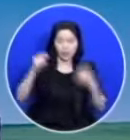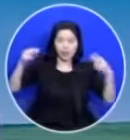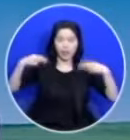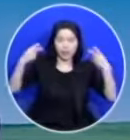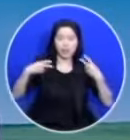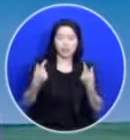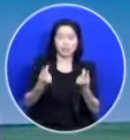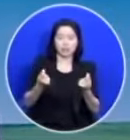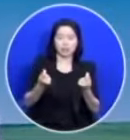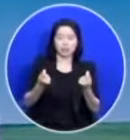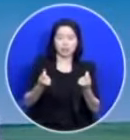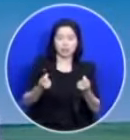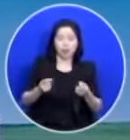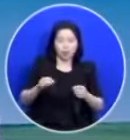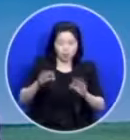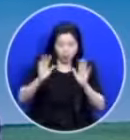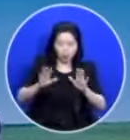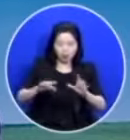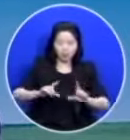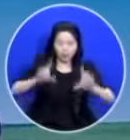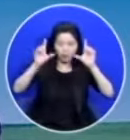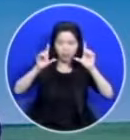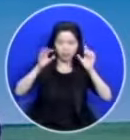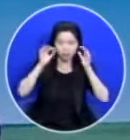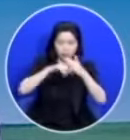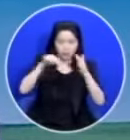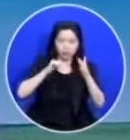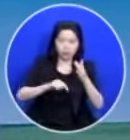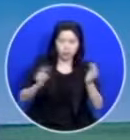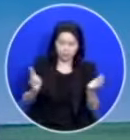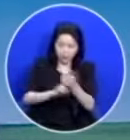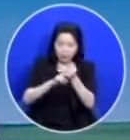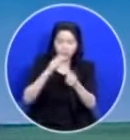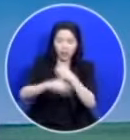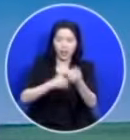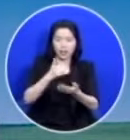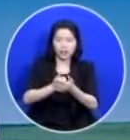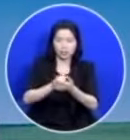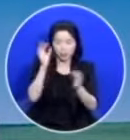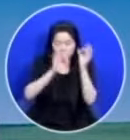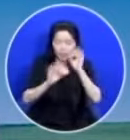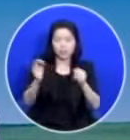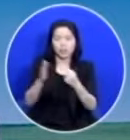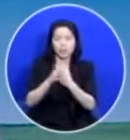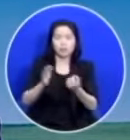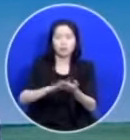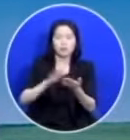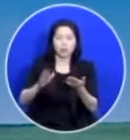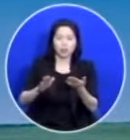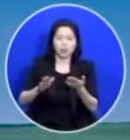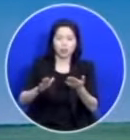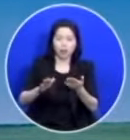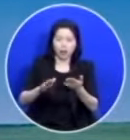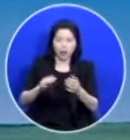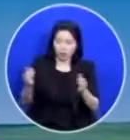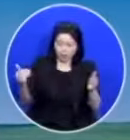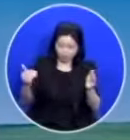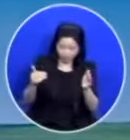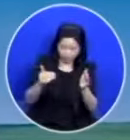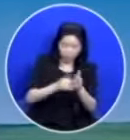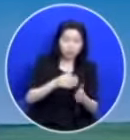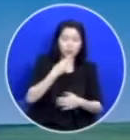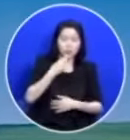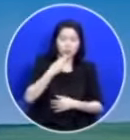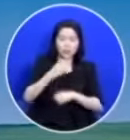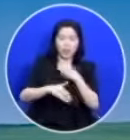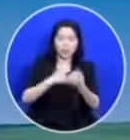보여지는 현실 속에서 기적의 하나님을 찾기 때문이에요 무한하신 하나님을